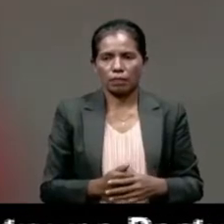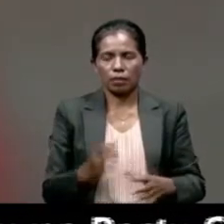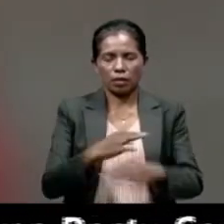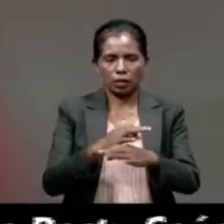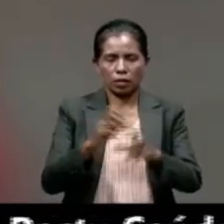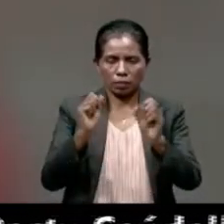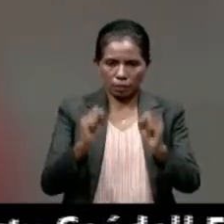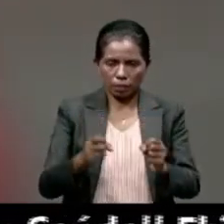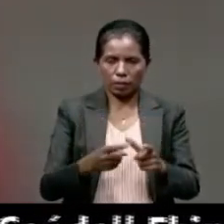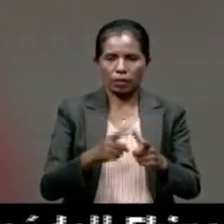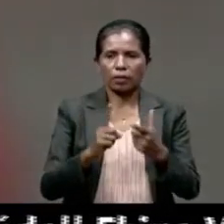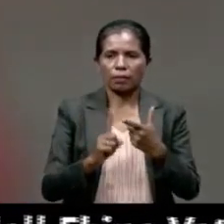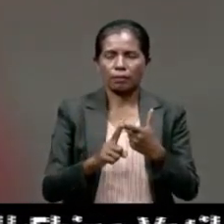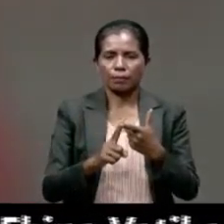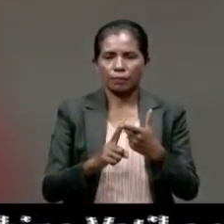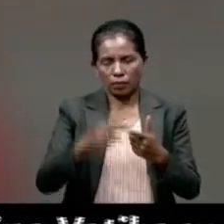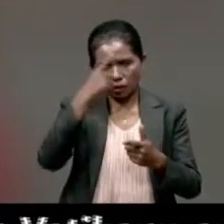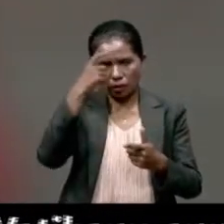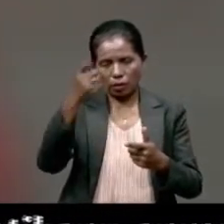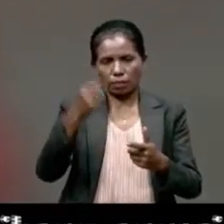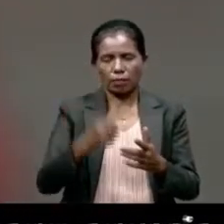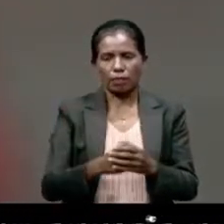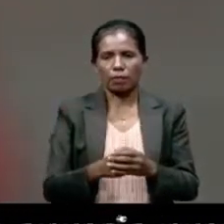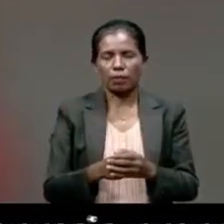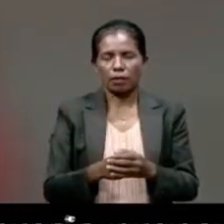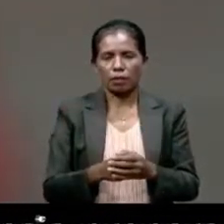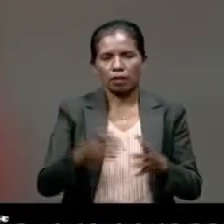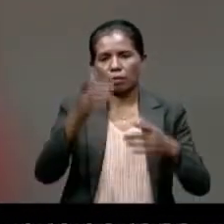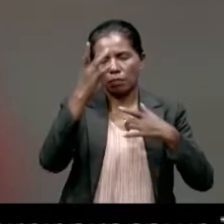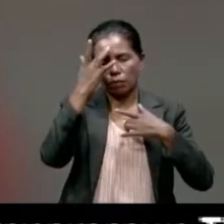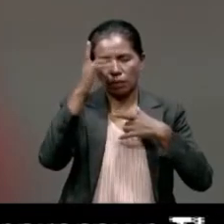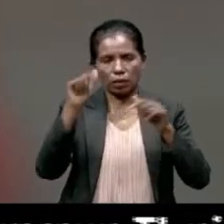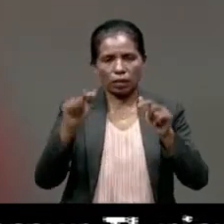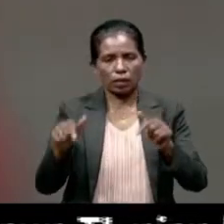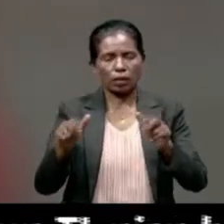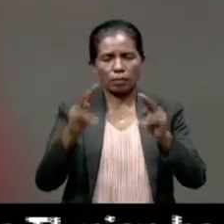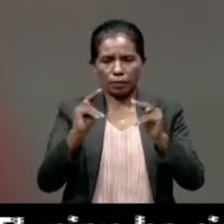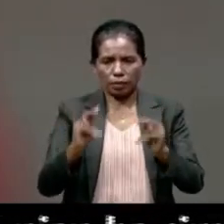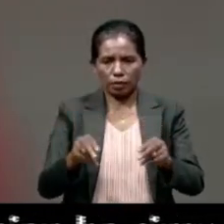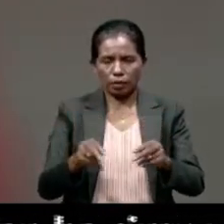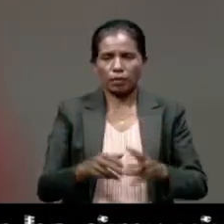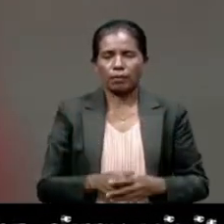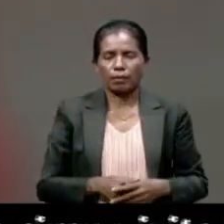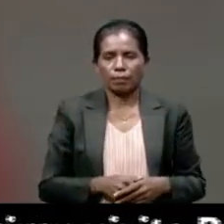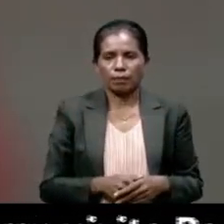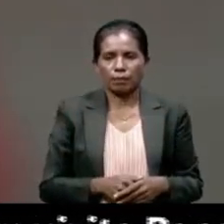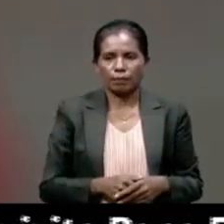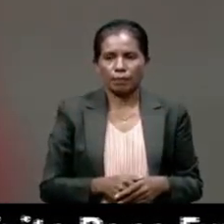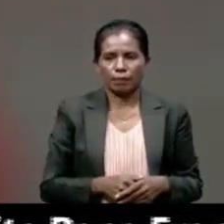mampir. Tambah moras ini persija